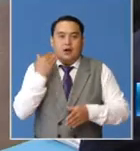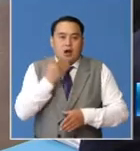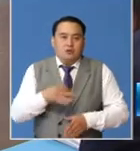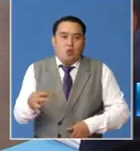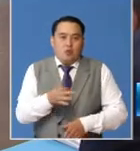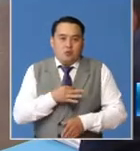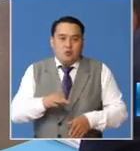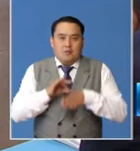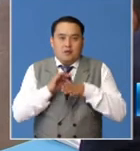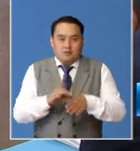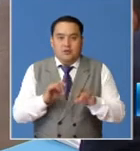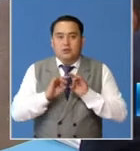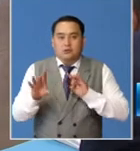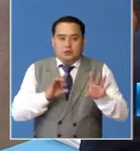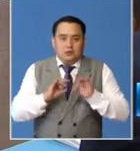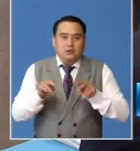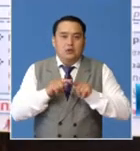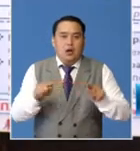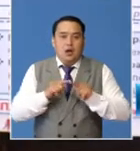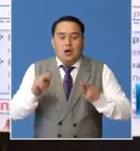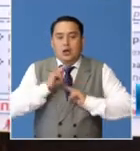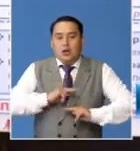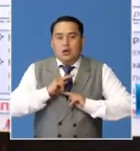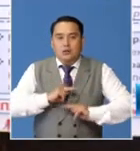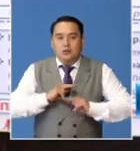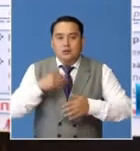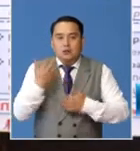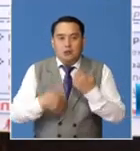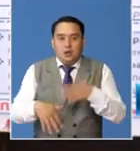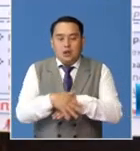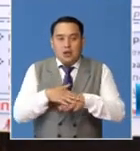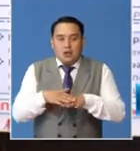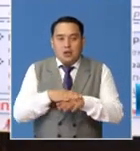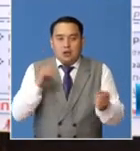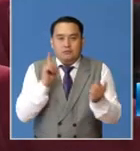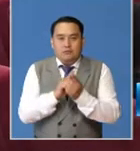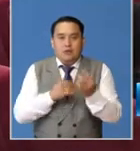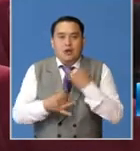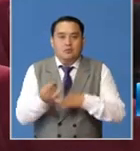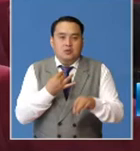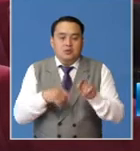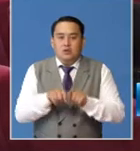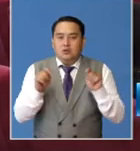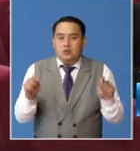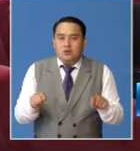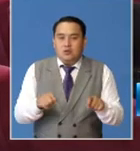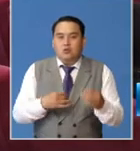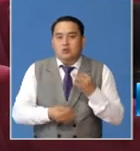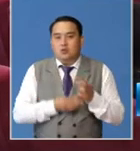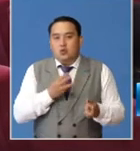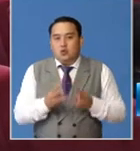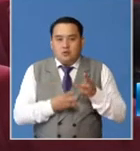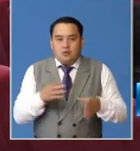но и качества в области проводятся разъяснительные и агитационные работы среди населения. Встречи, беседы,